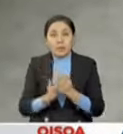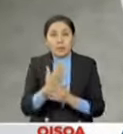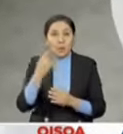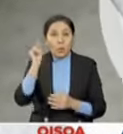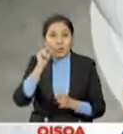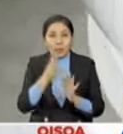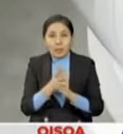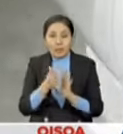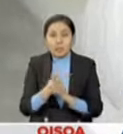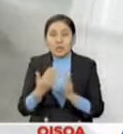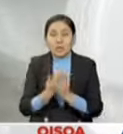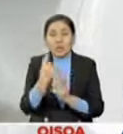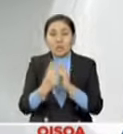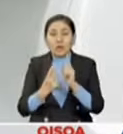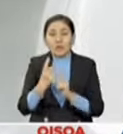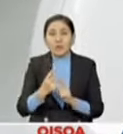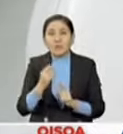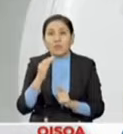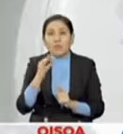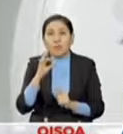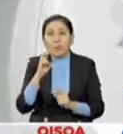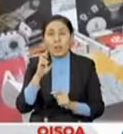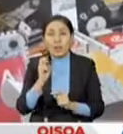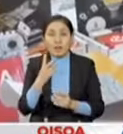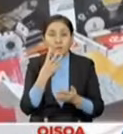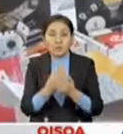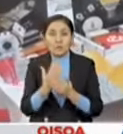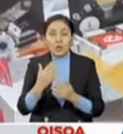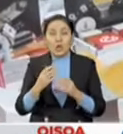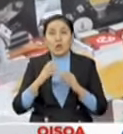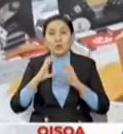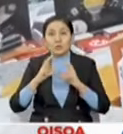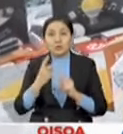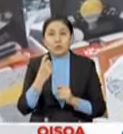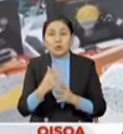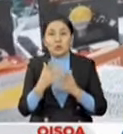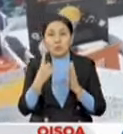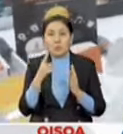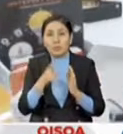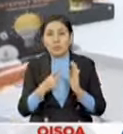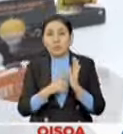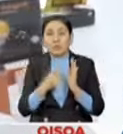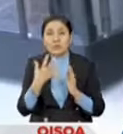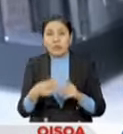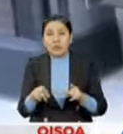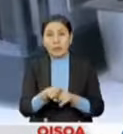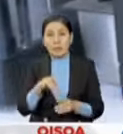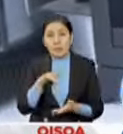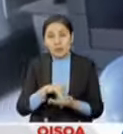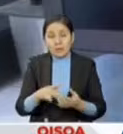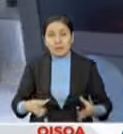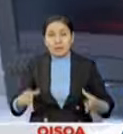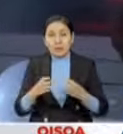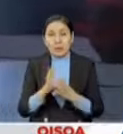va innovatsiyalar uchun joy. Ayni vaqtda FabLab tarmog'i dunyoning 100dan ortiq mamlakatlarida 1750 ta shu kabi markazlarini